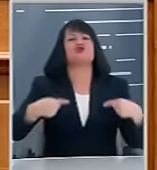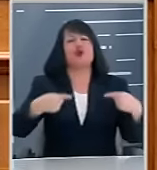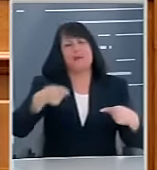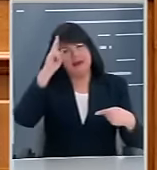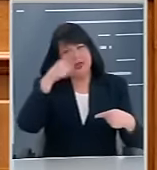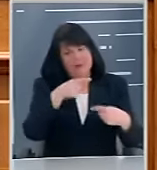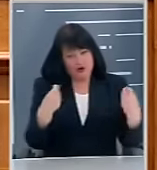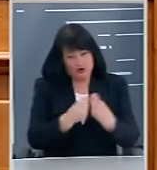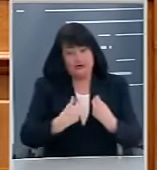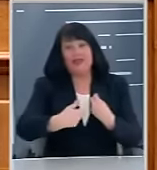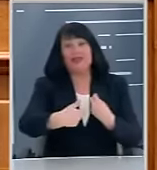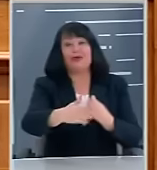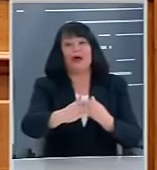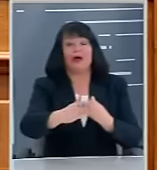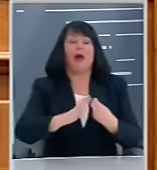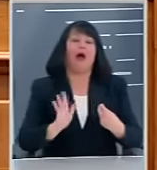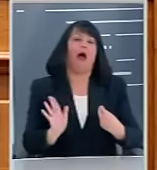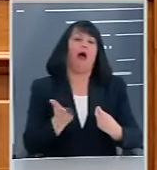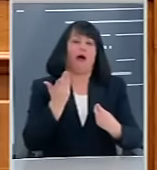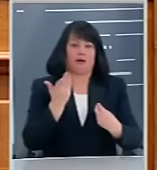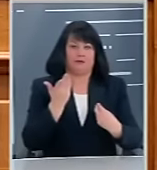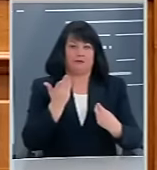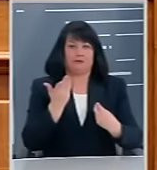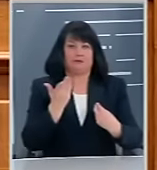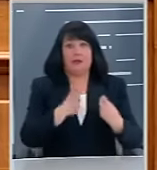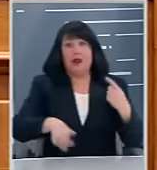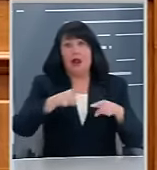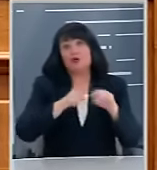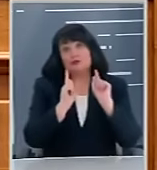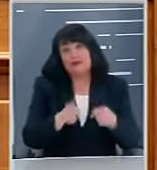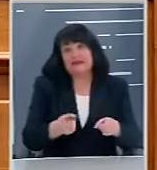ή θα εφαρμόσει, αν ομιγέννητο δοθεί λαϊκή εντολή,